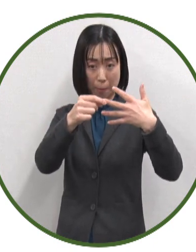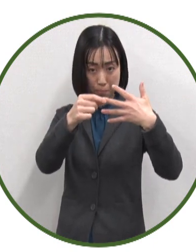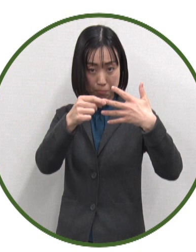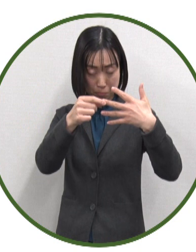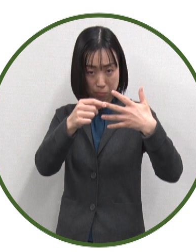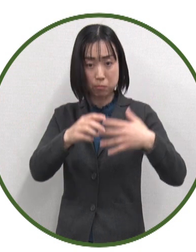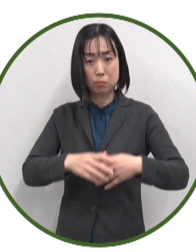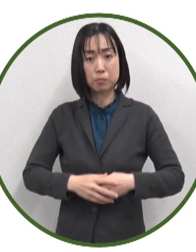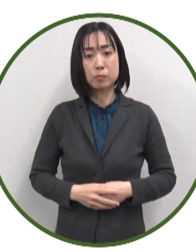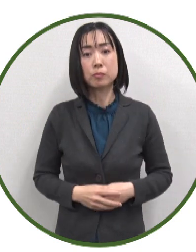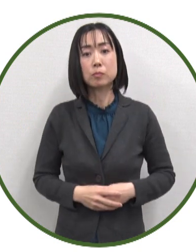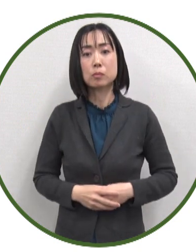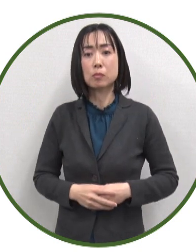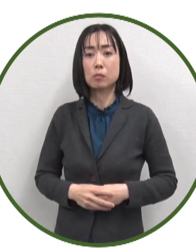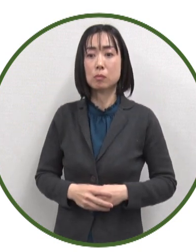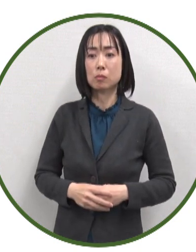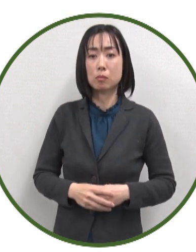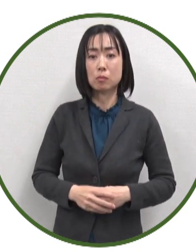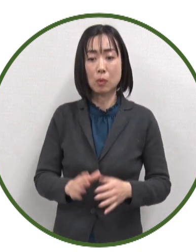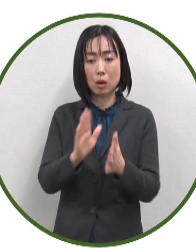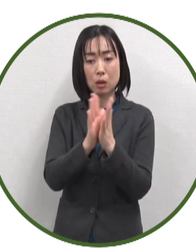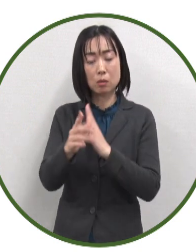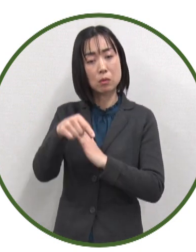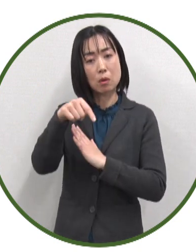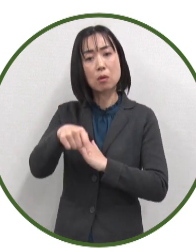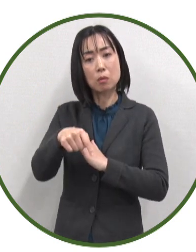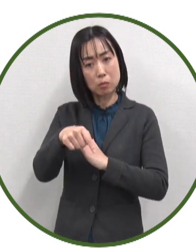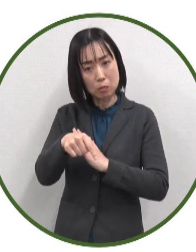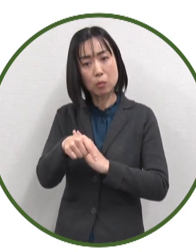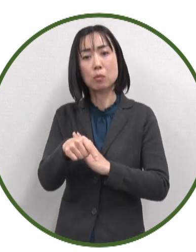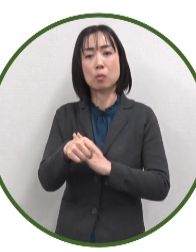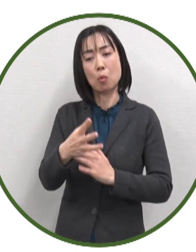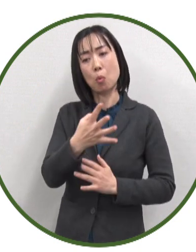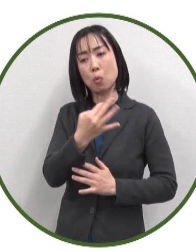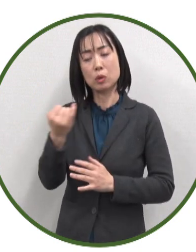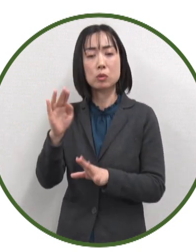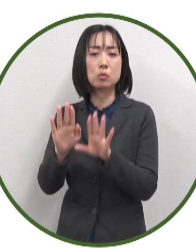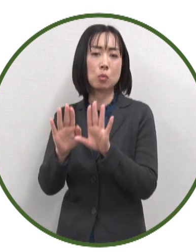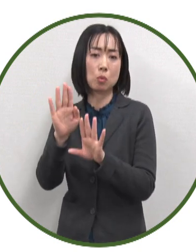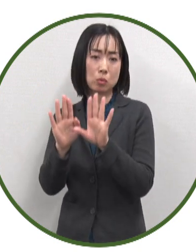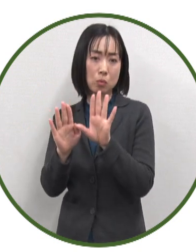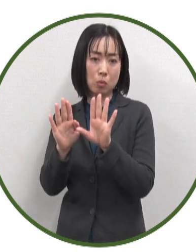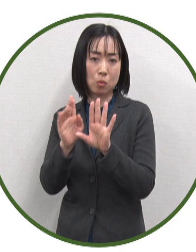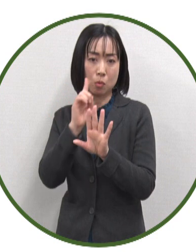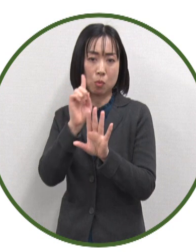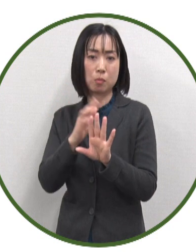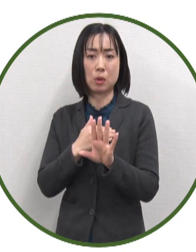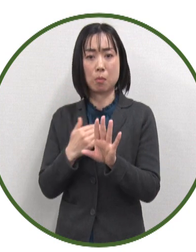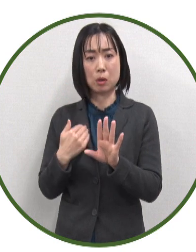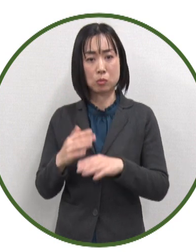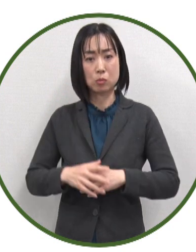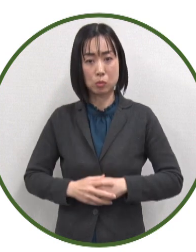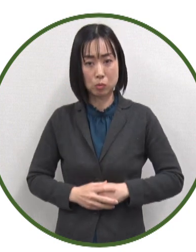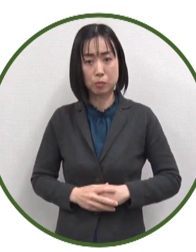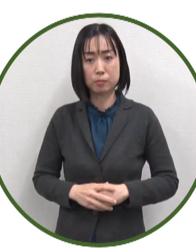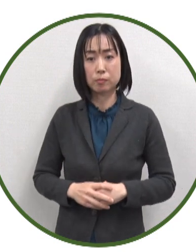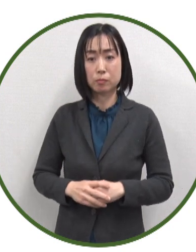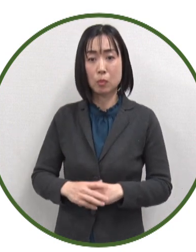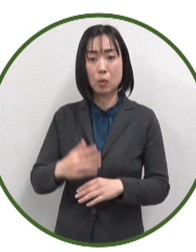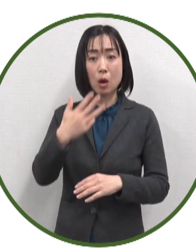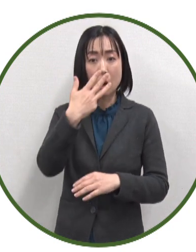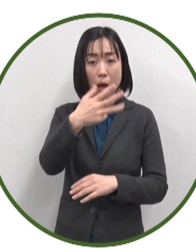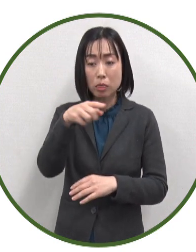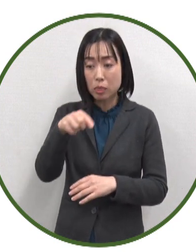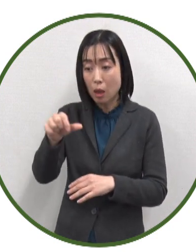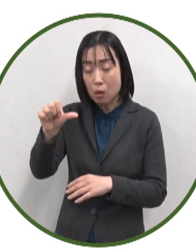果、県全体でも比較的高い水準で推移をしています。この2市を除いてもですね、 8.5 であります